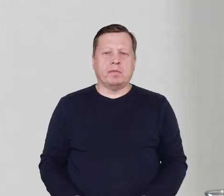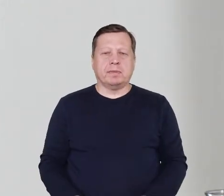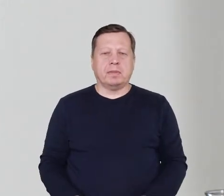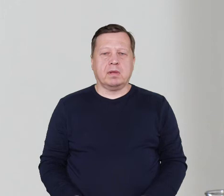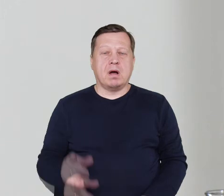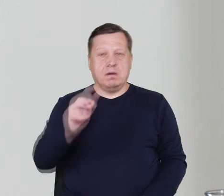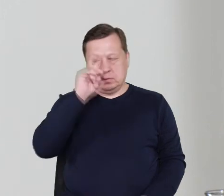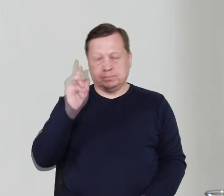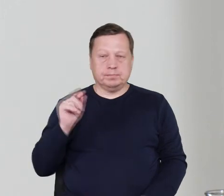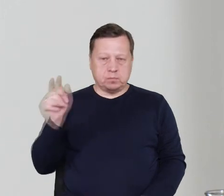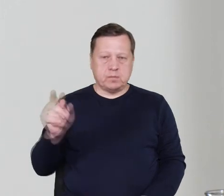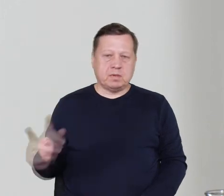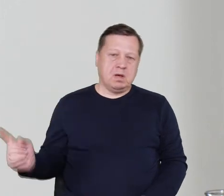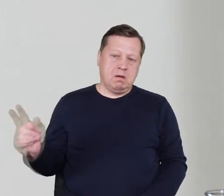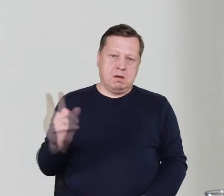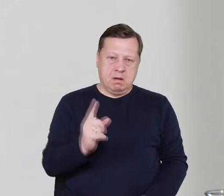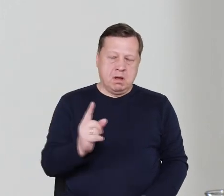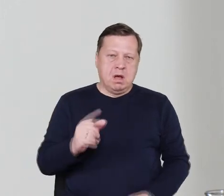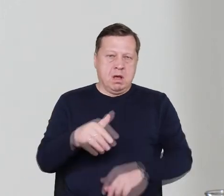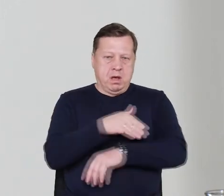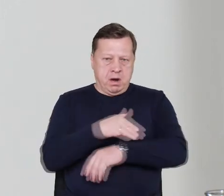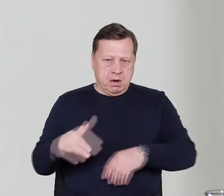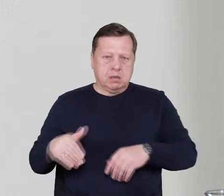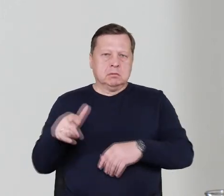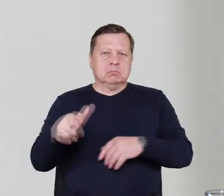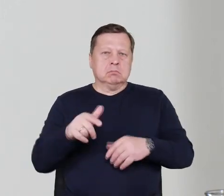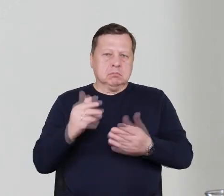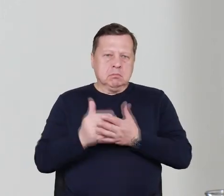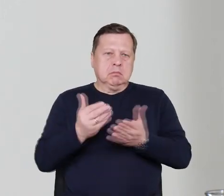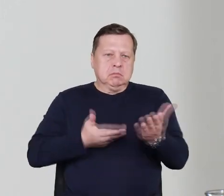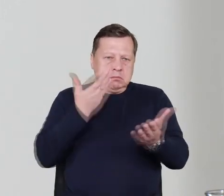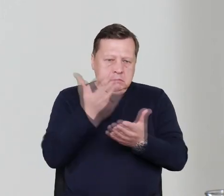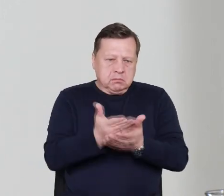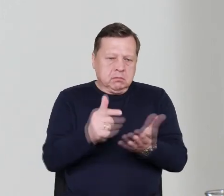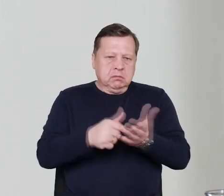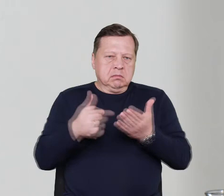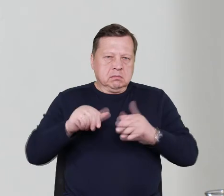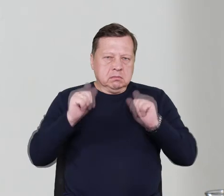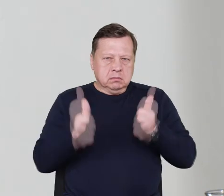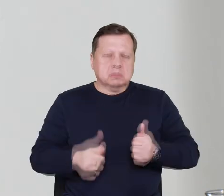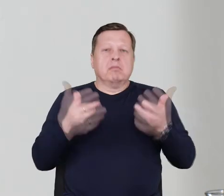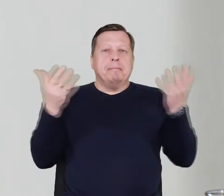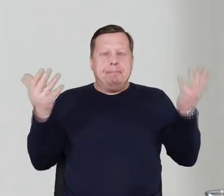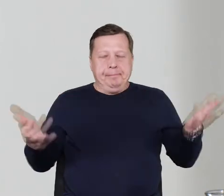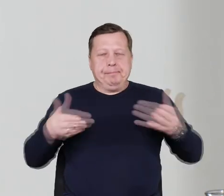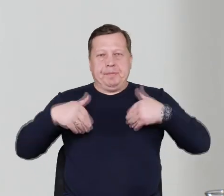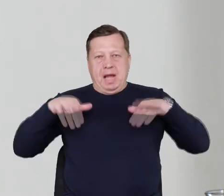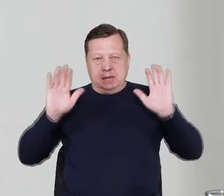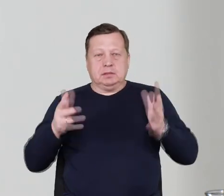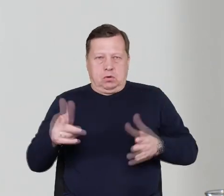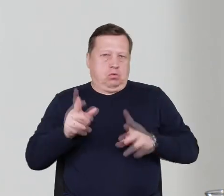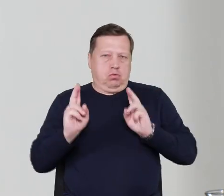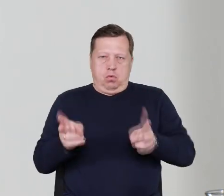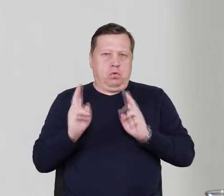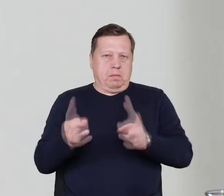która podejdzie do granicy i rozpocznie procedurę jest absolutnie legalną osobą związku z czym jest osobą poszukującą azylu No czeka się